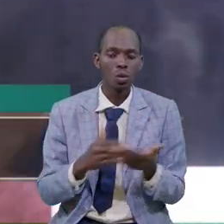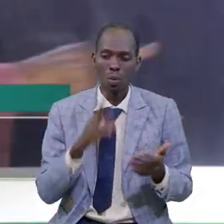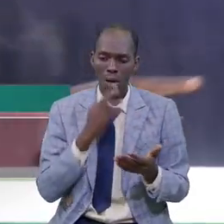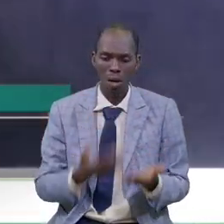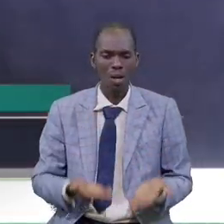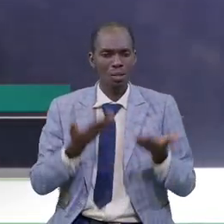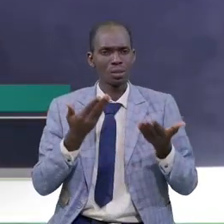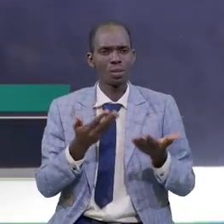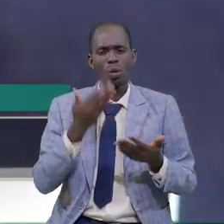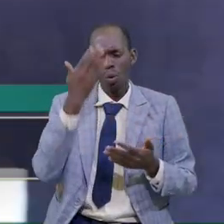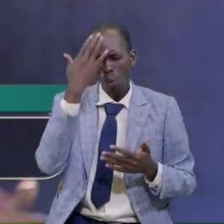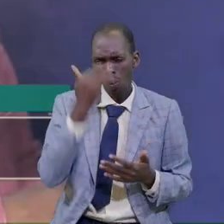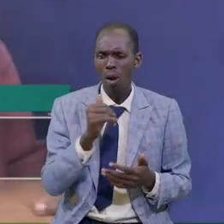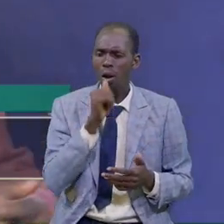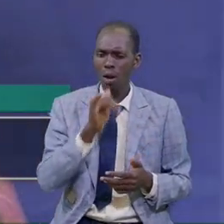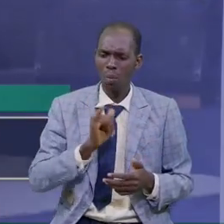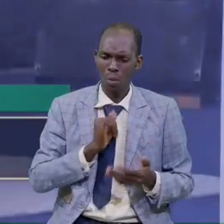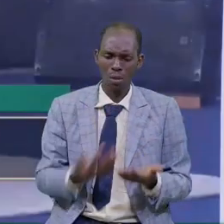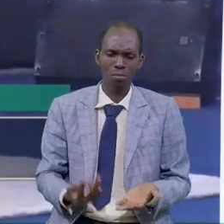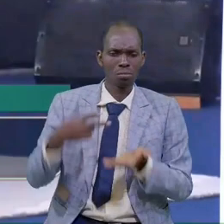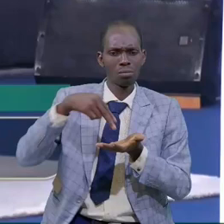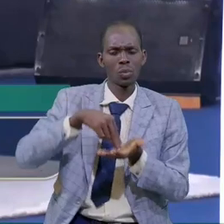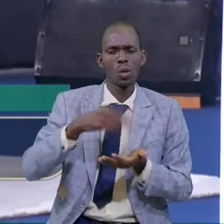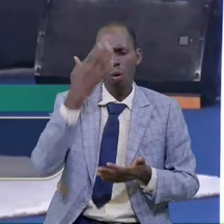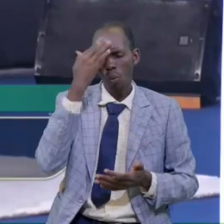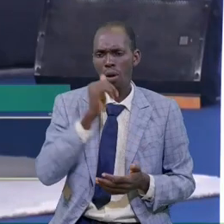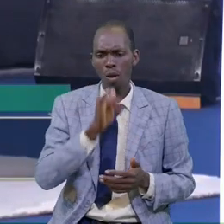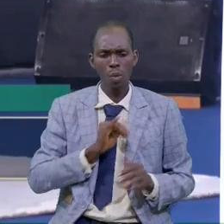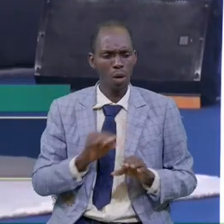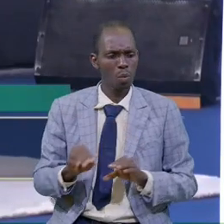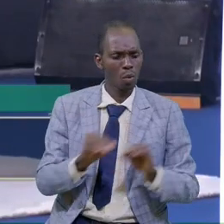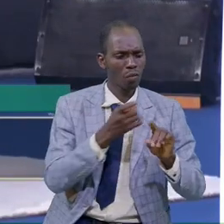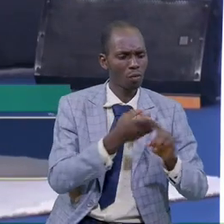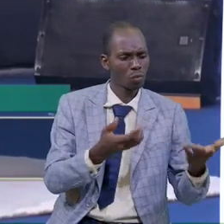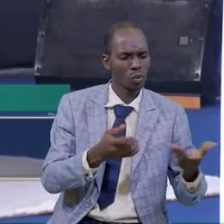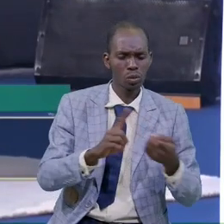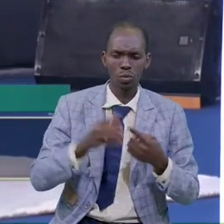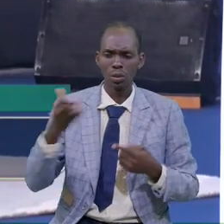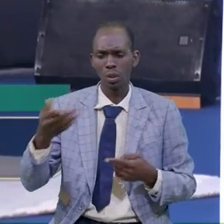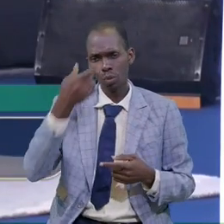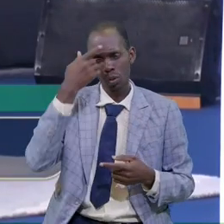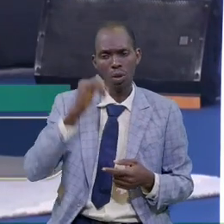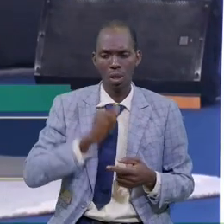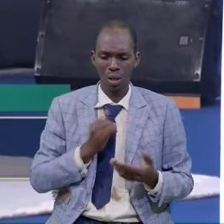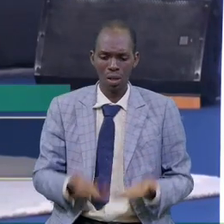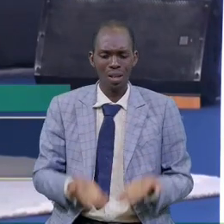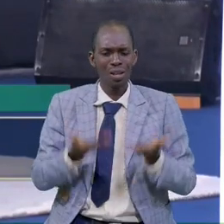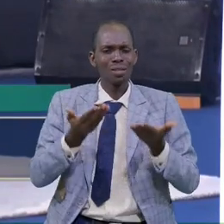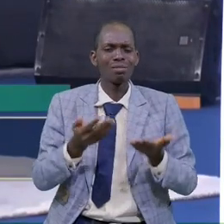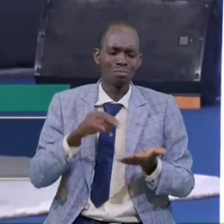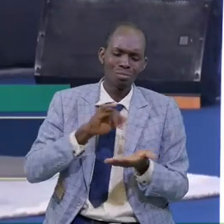Pourquoi je me lève? Pourquoi est-ce que je vais d'ici là-bas? Parce que je me lève. Qu'est-ce que ça veut